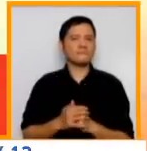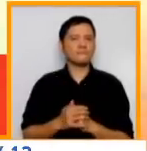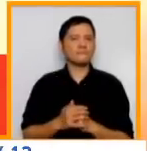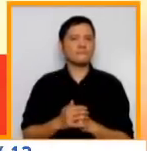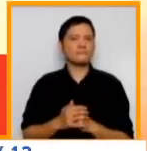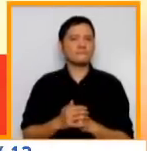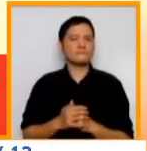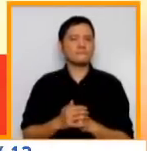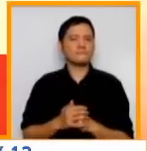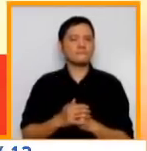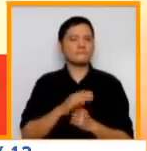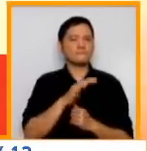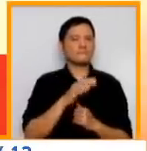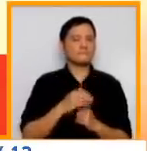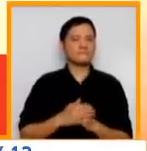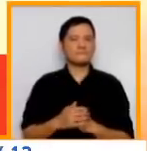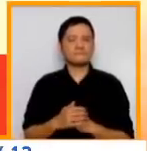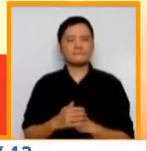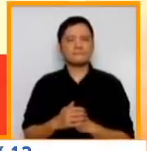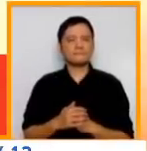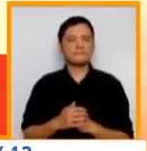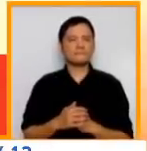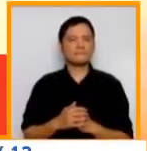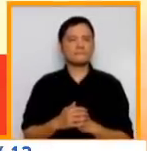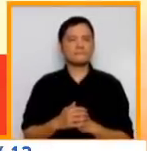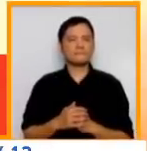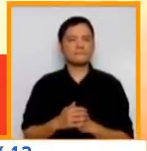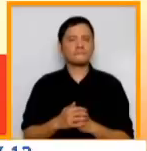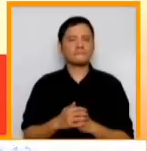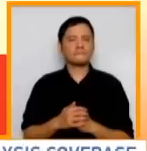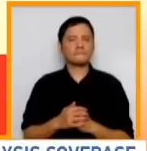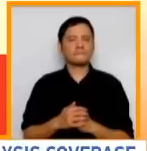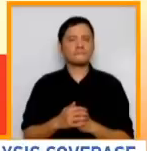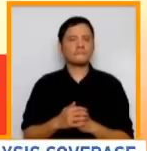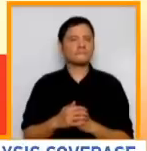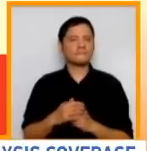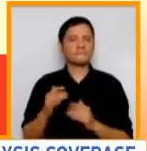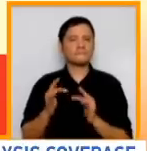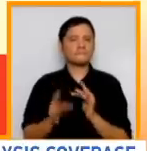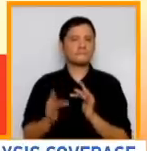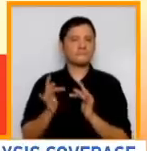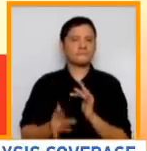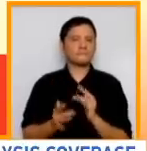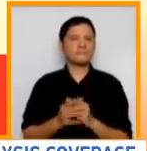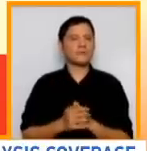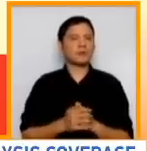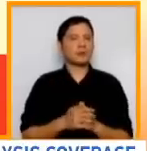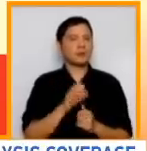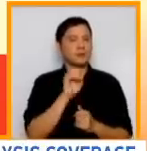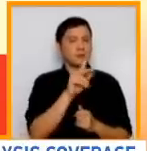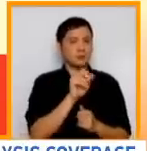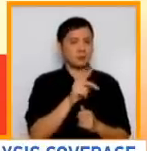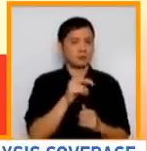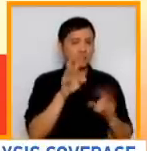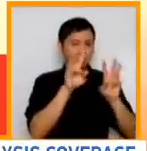yung panahon, maano talaga kami yung araw na yun. Opo. Yung panahon ho ba, maayos din?